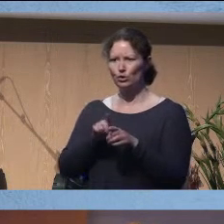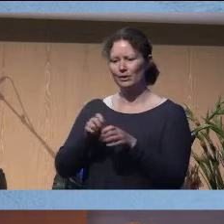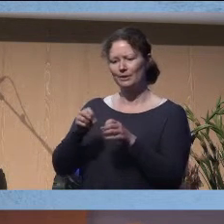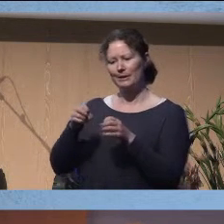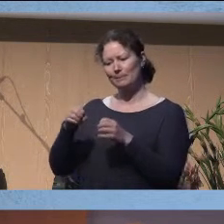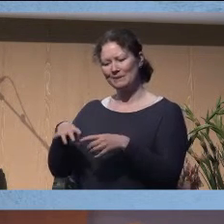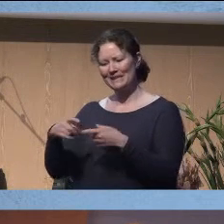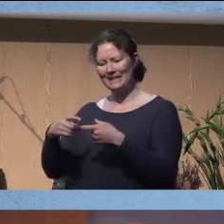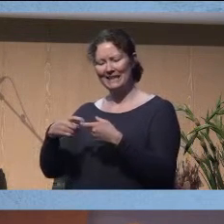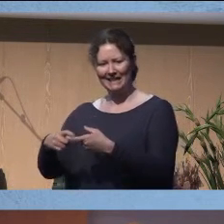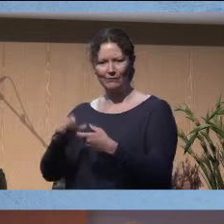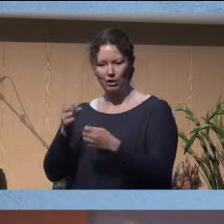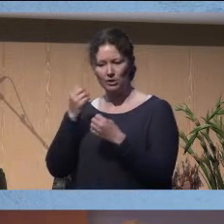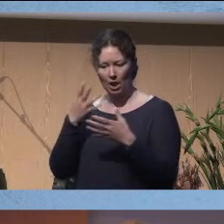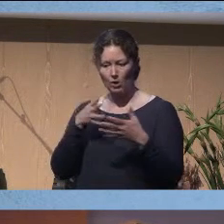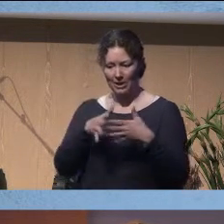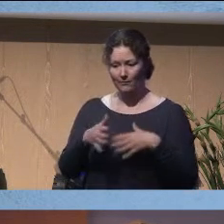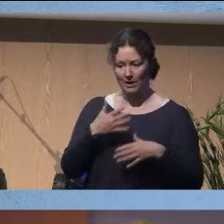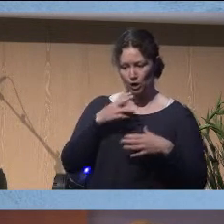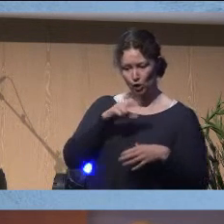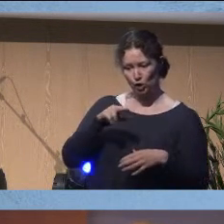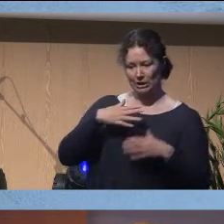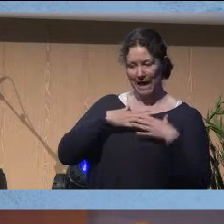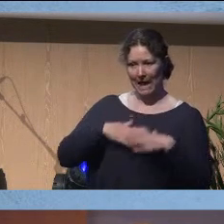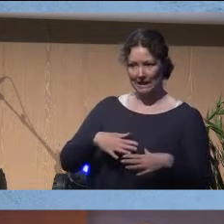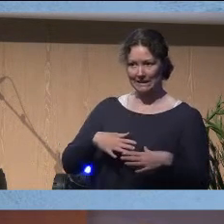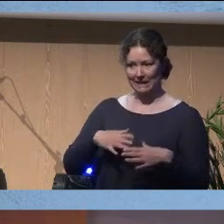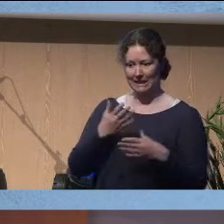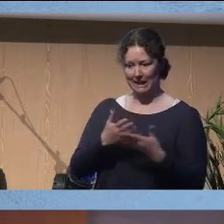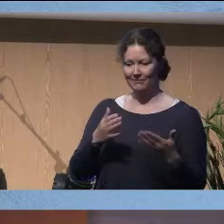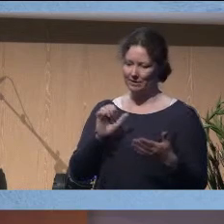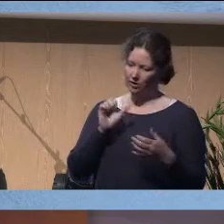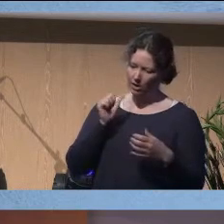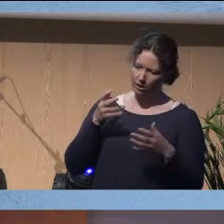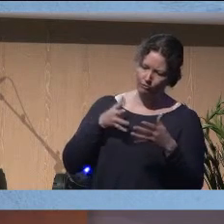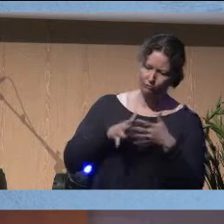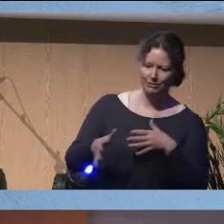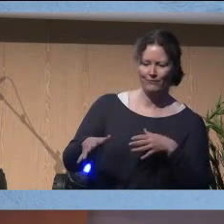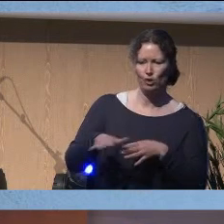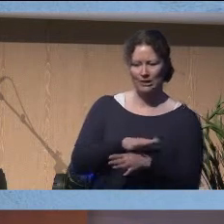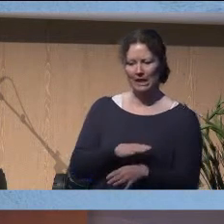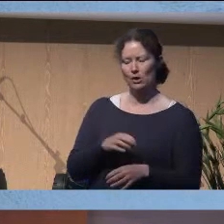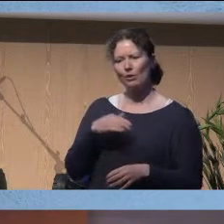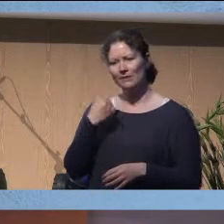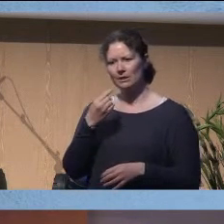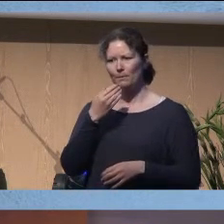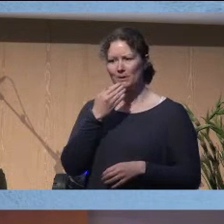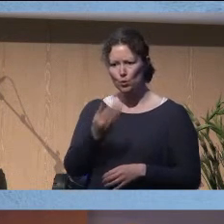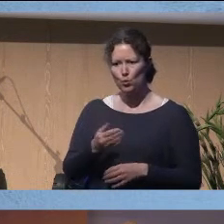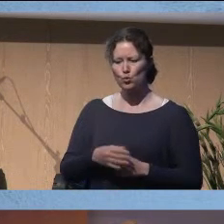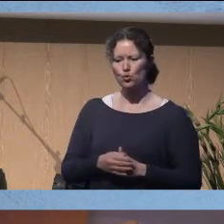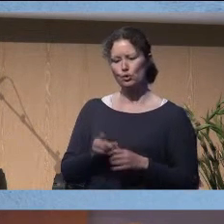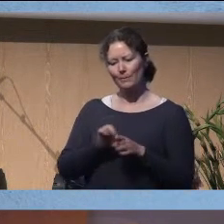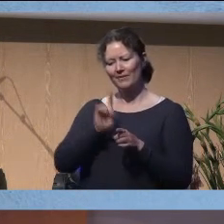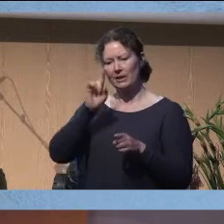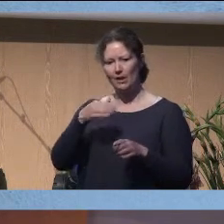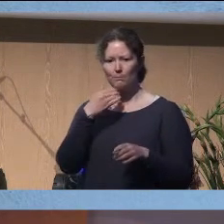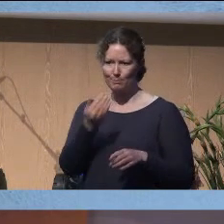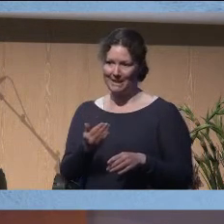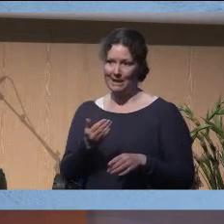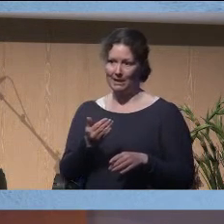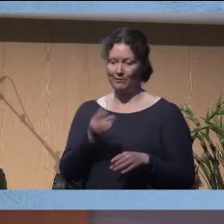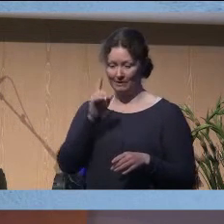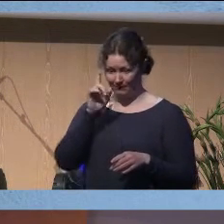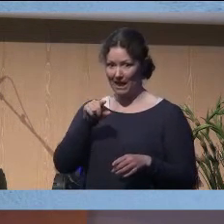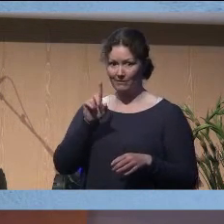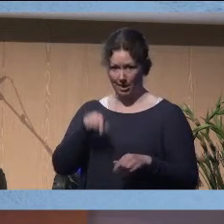norsk helsevesen. For at vi virkelig skal ta det der skrittet og ta det fullt ut og bli så god som vi kan bli, for det vet